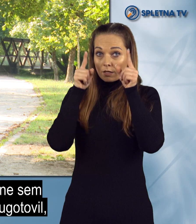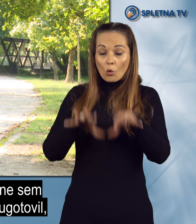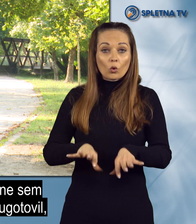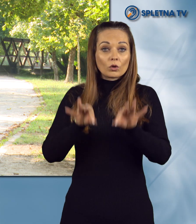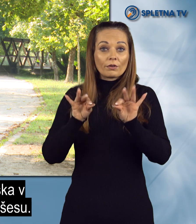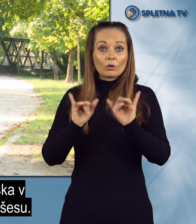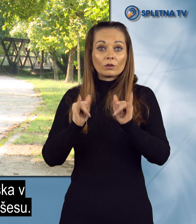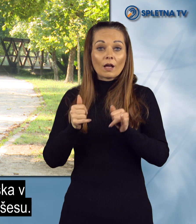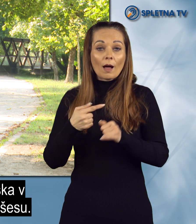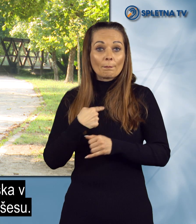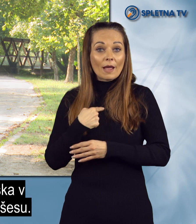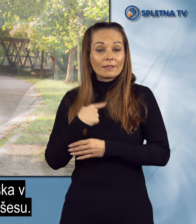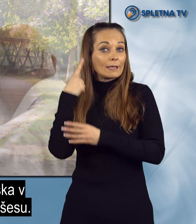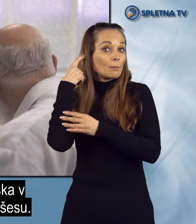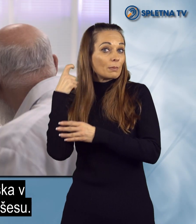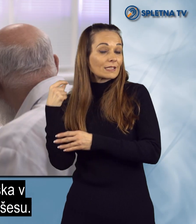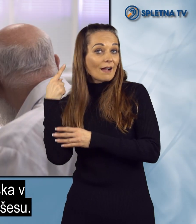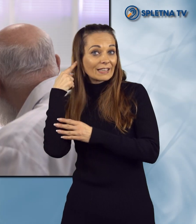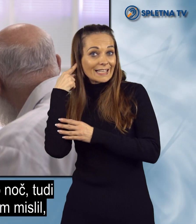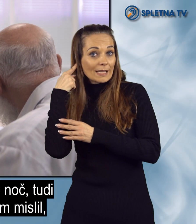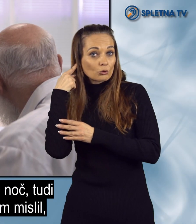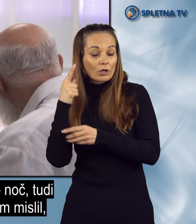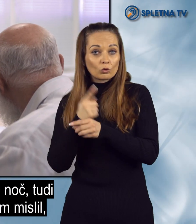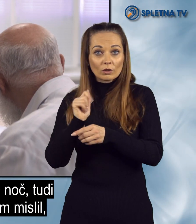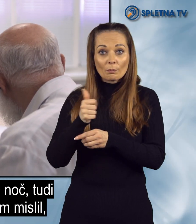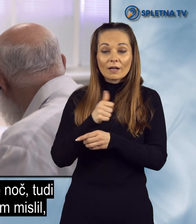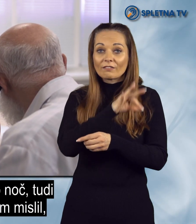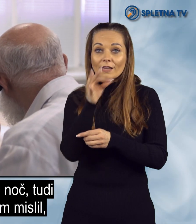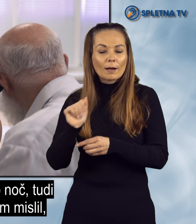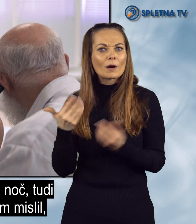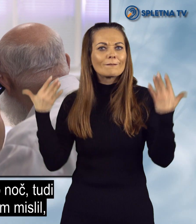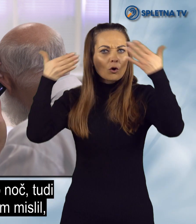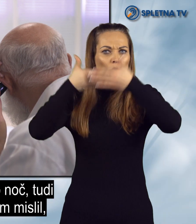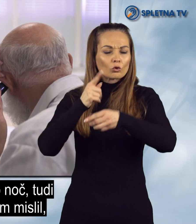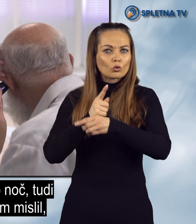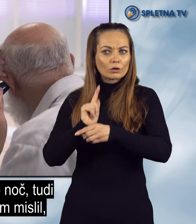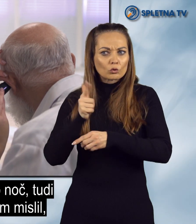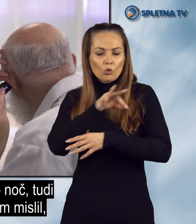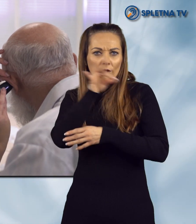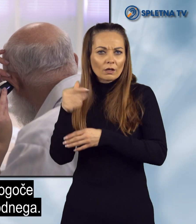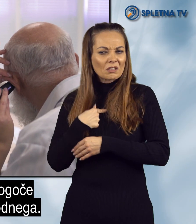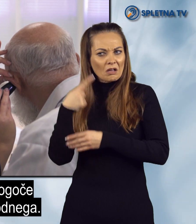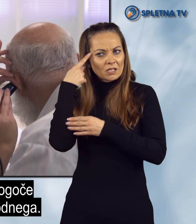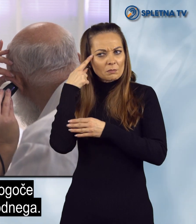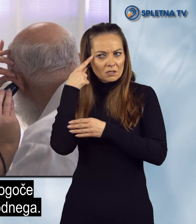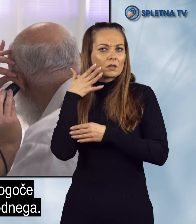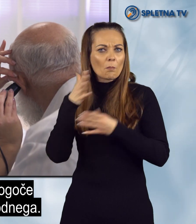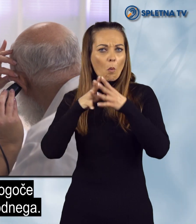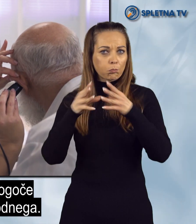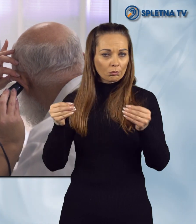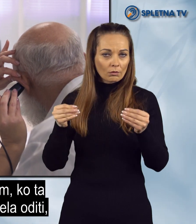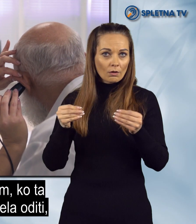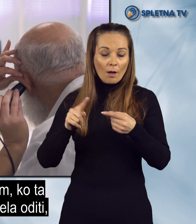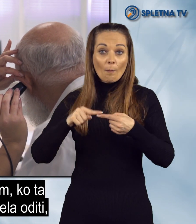presenetljivo ugotovil, da me v bistvu piska v desnem ušesu. Prvi dan, prvo noč, drugi tudi sem mislil, da je to mogoče nekaj